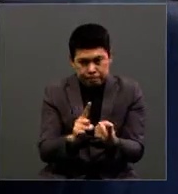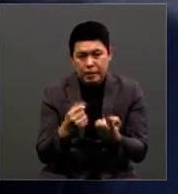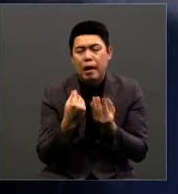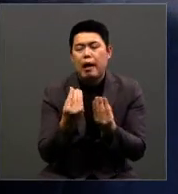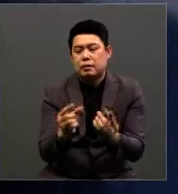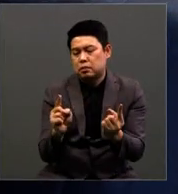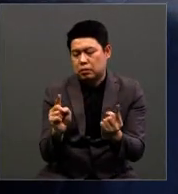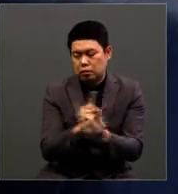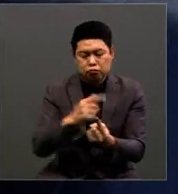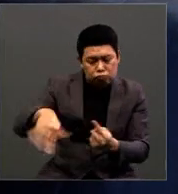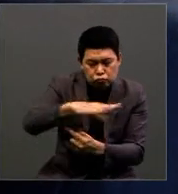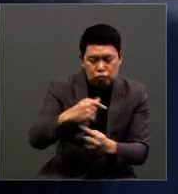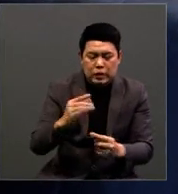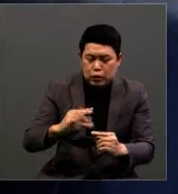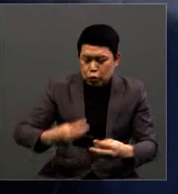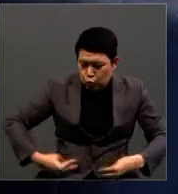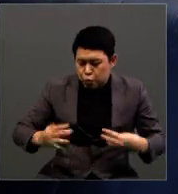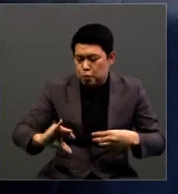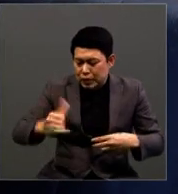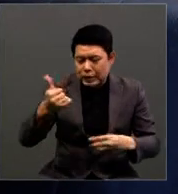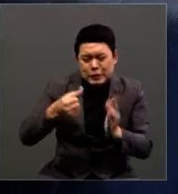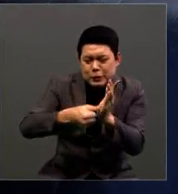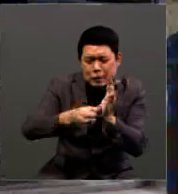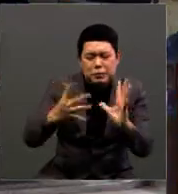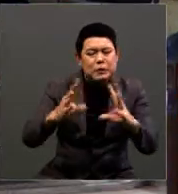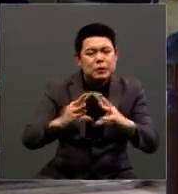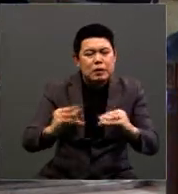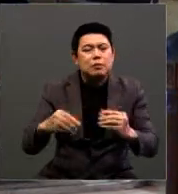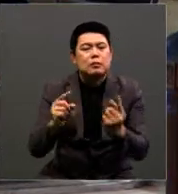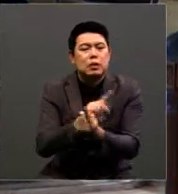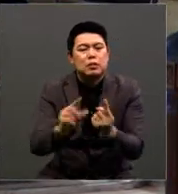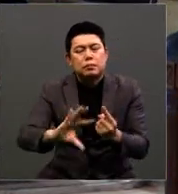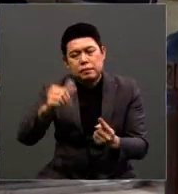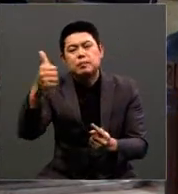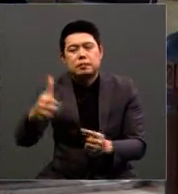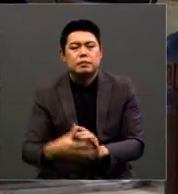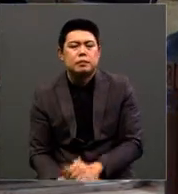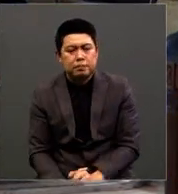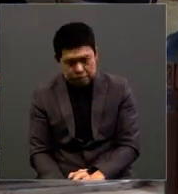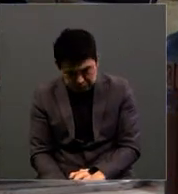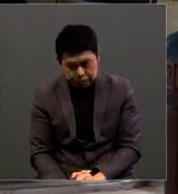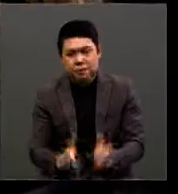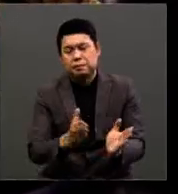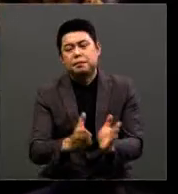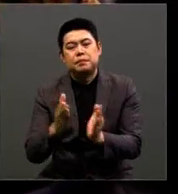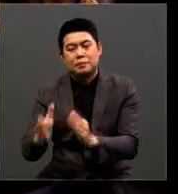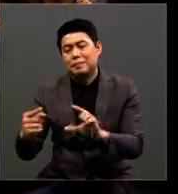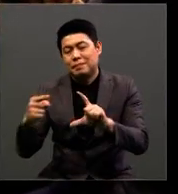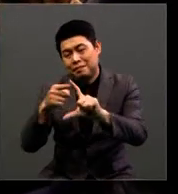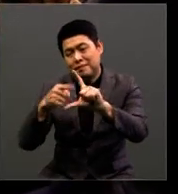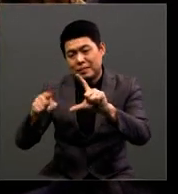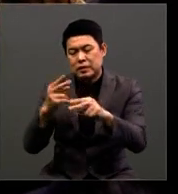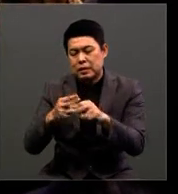ให้ประชาชนในพื้นที่เนี่ยอยู่ดีกินดีปลดหนี้ปลดสินเพื่อให้เกิดสังคมที่ดีครับอย่าไปดูผู้แทนจากก้าวไกลนะครับคุณ